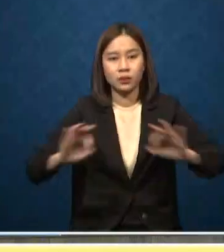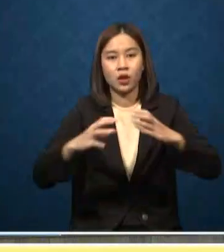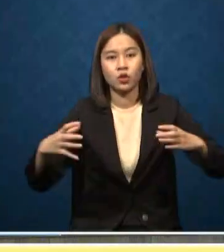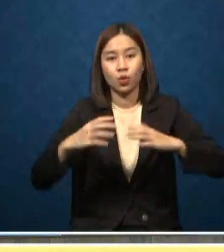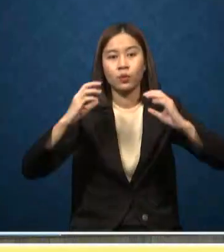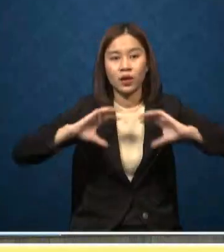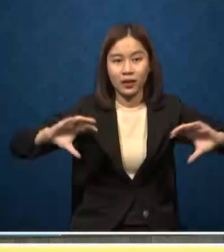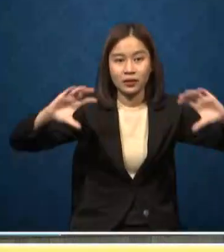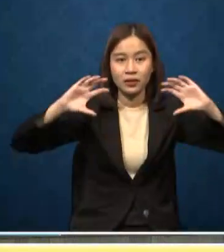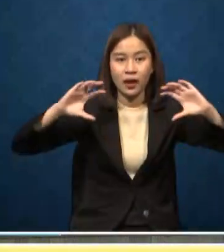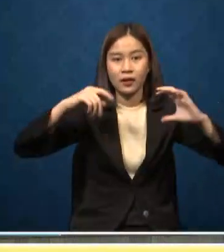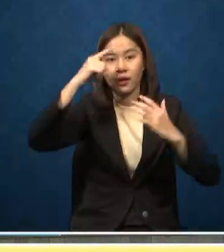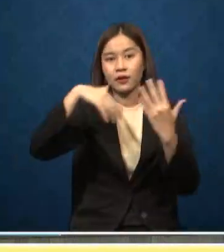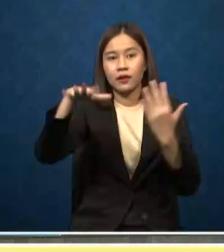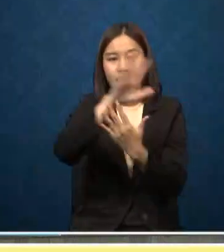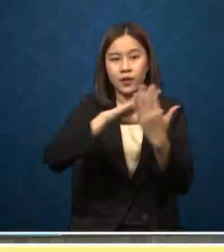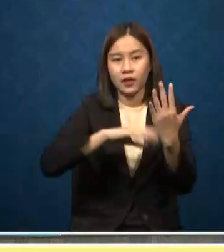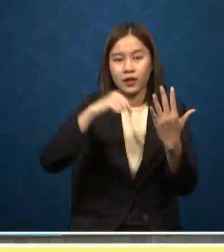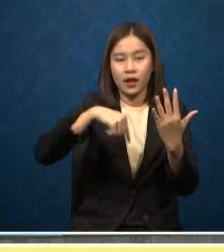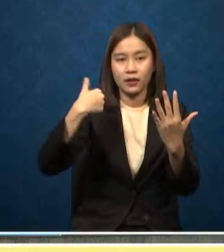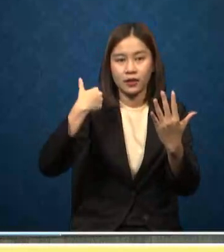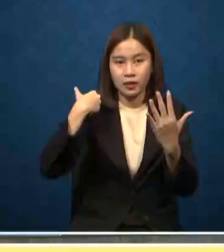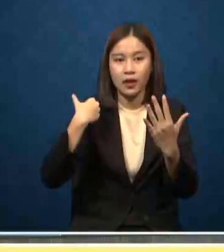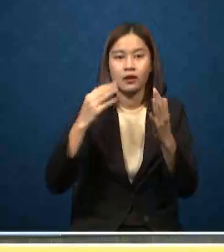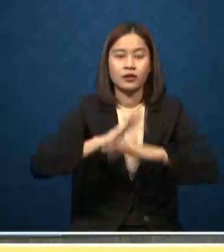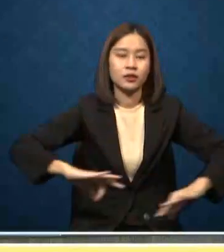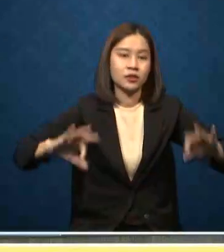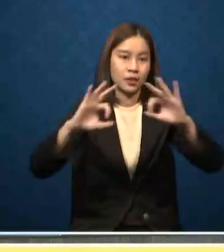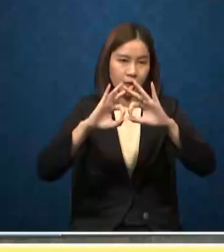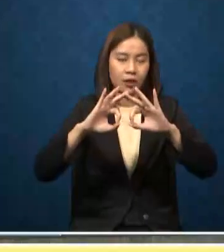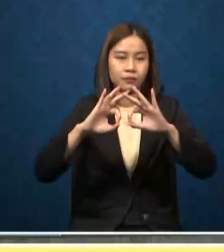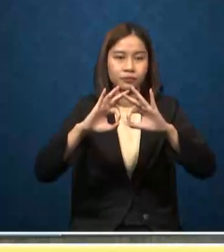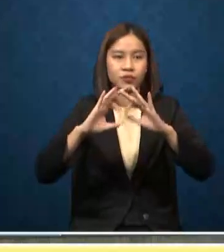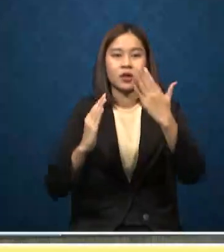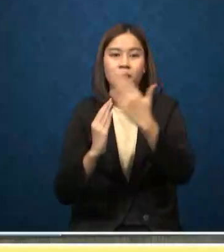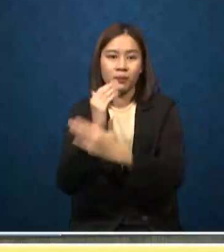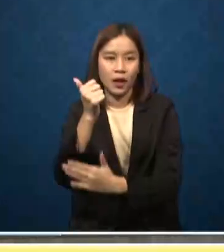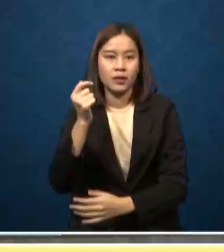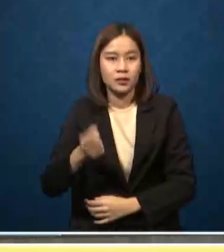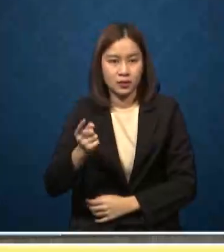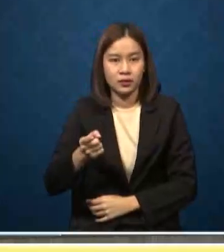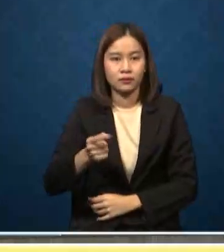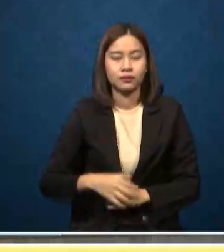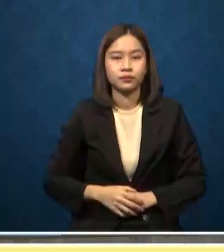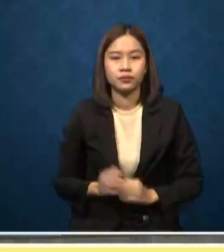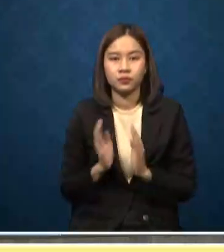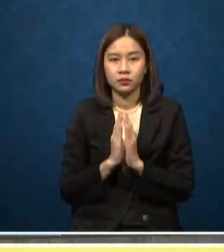ราชการภายในประเทศไทยมีประสิทธิภาพและมีผลเป็นรูปธรรมมากยิ่งขึ้นครับขอบพระคุณครับ